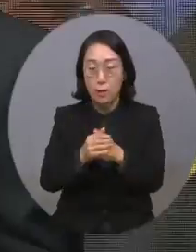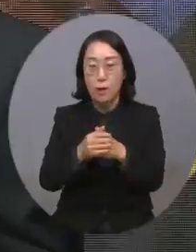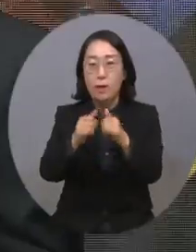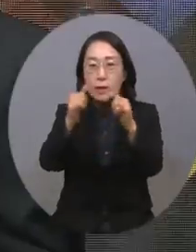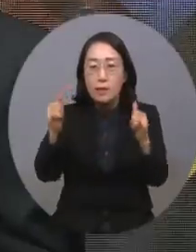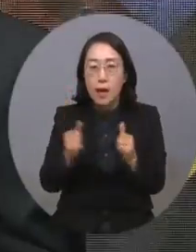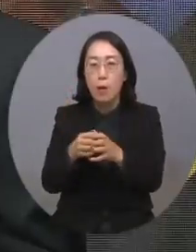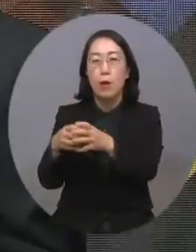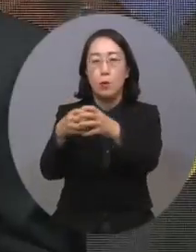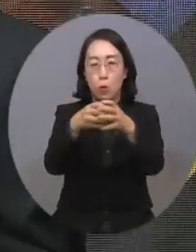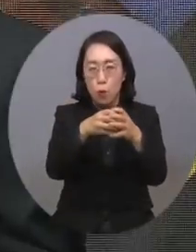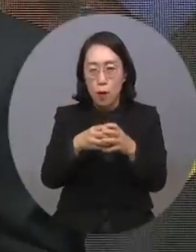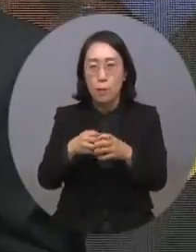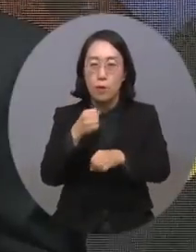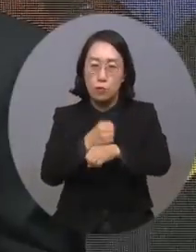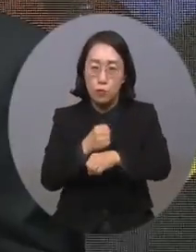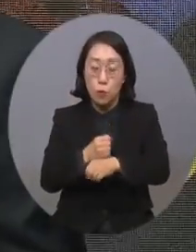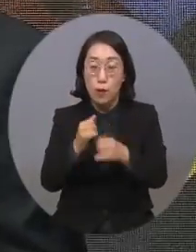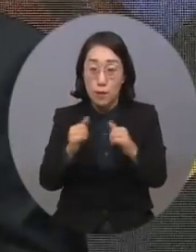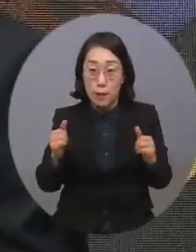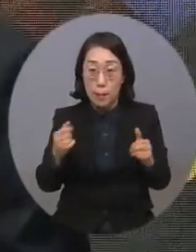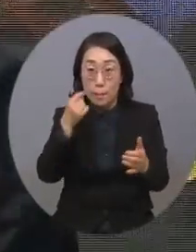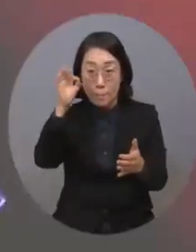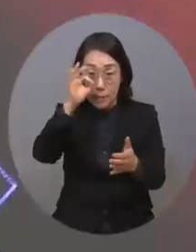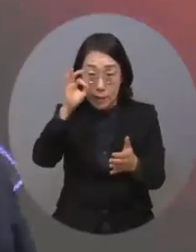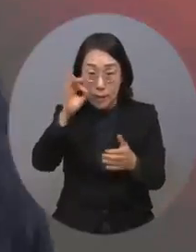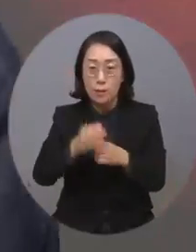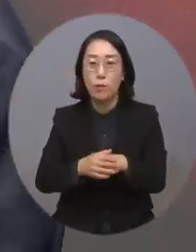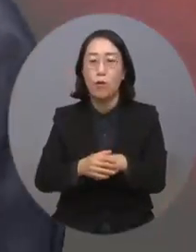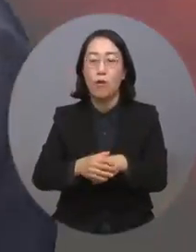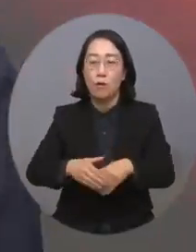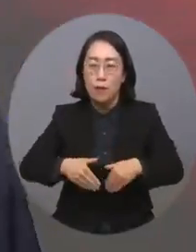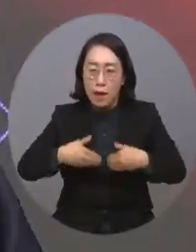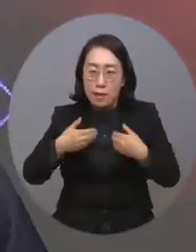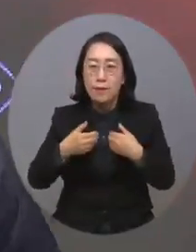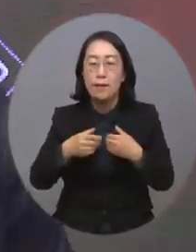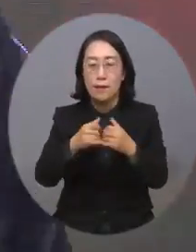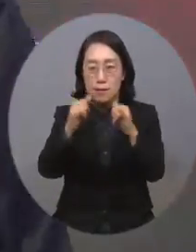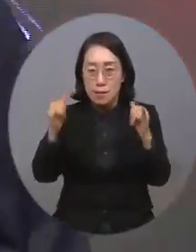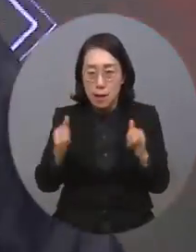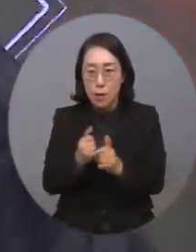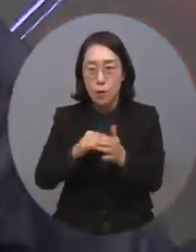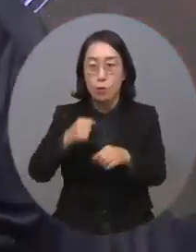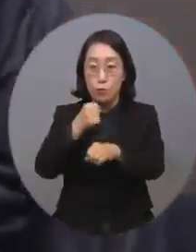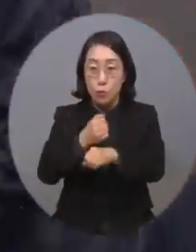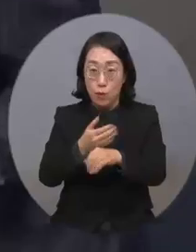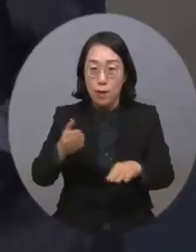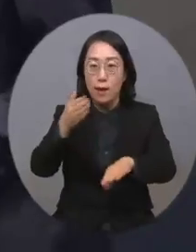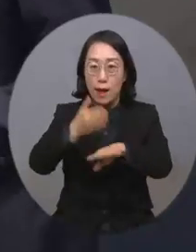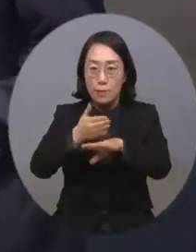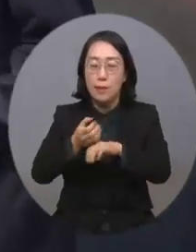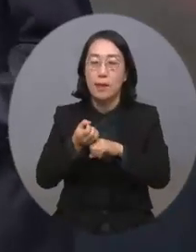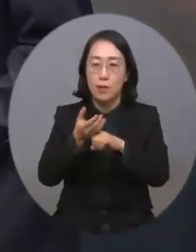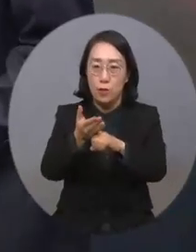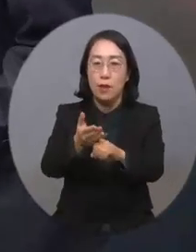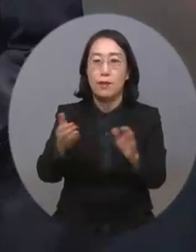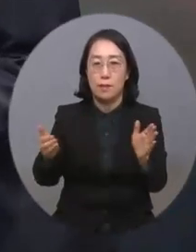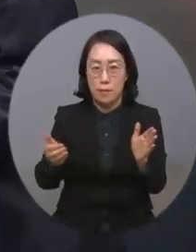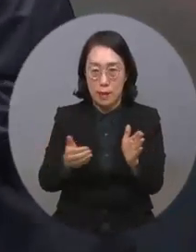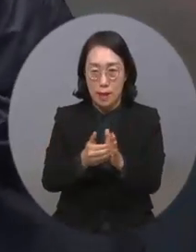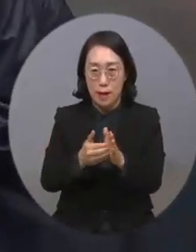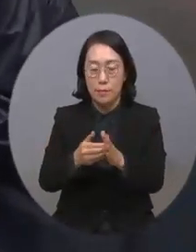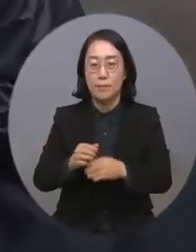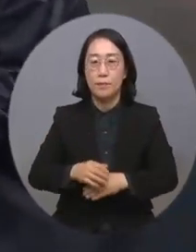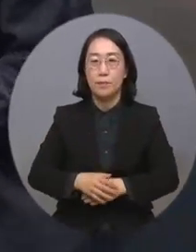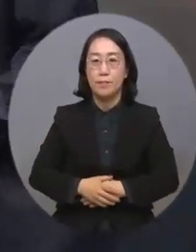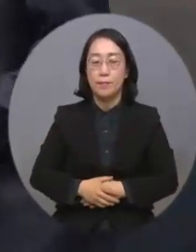사회통합 등 분야에서 유공자를 발굴해 따뜻한 대한민국을 만드는 데 노력한 공로에 감사를 전했습니다.